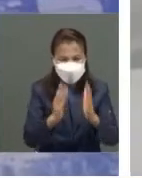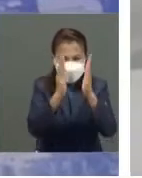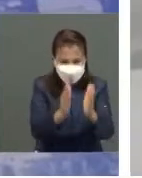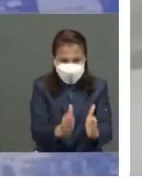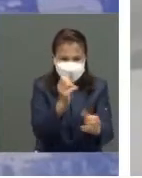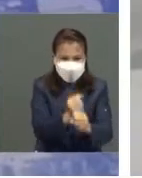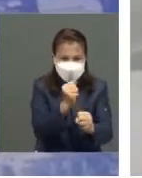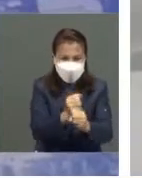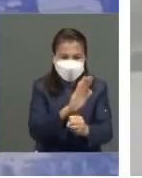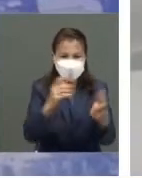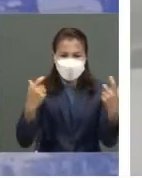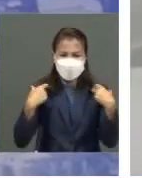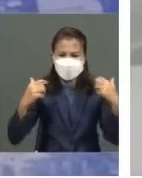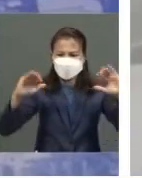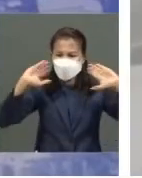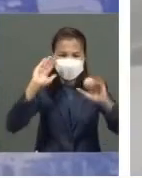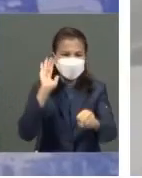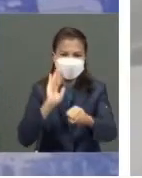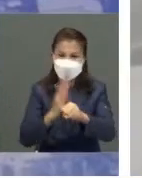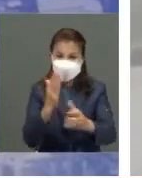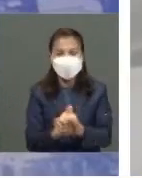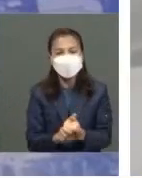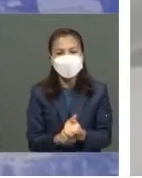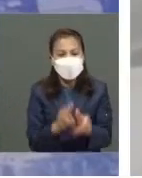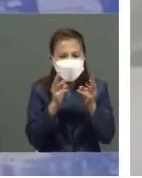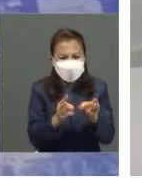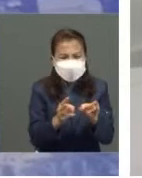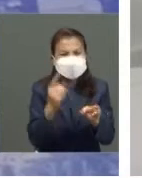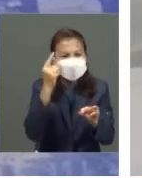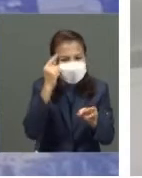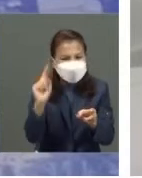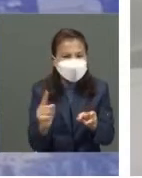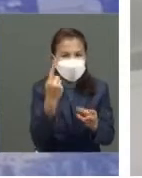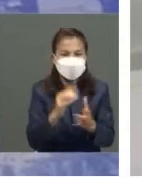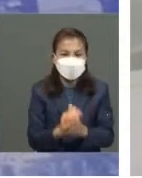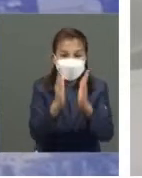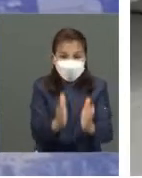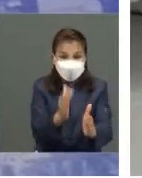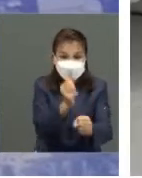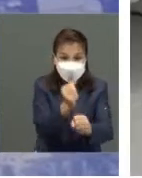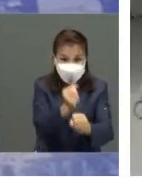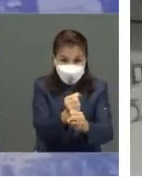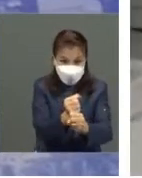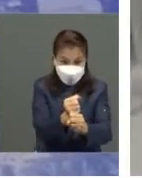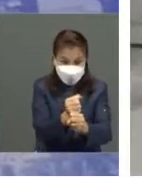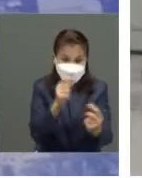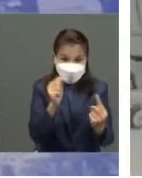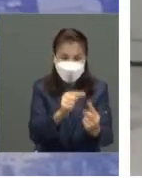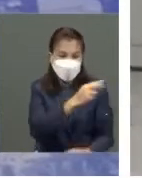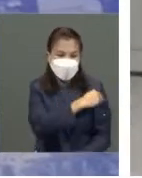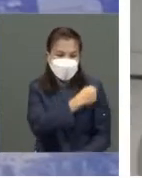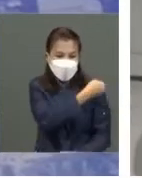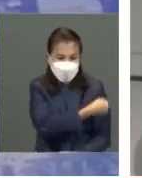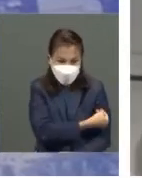ทำภาครัฐเพียงพอที่จะมาดูอันนี้ก็เปิดช่องไทยทีหนึ่งว่ายังมีบุคลากรที่เป็นทางด้านการแพทย์